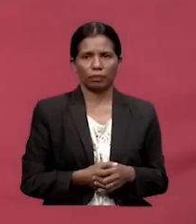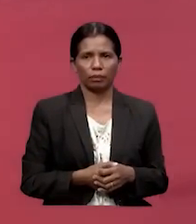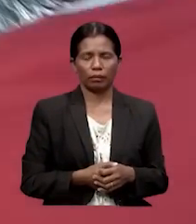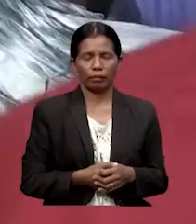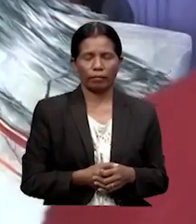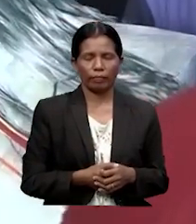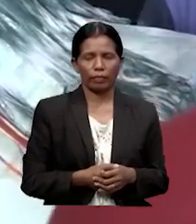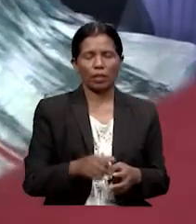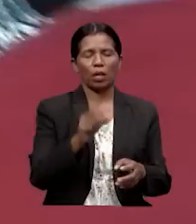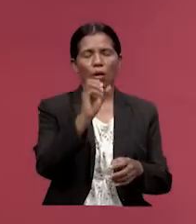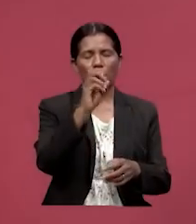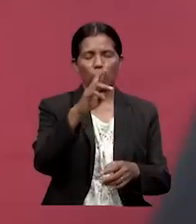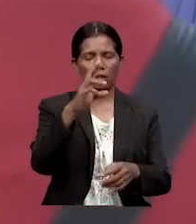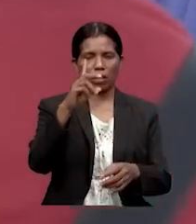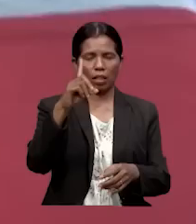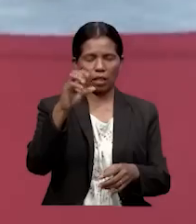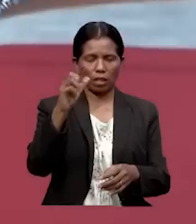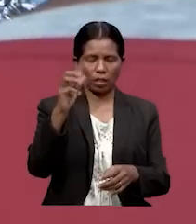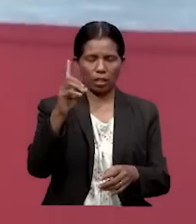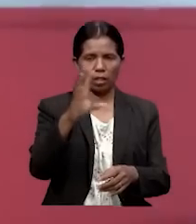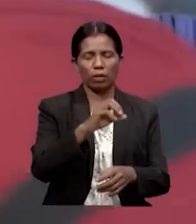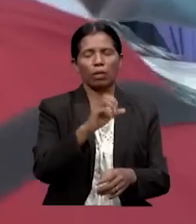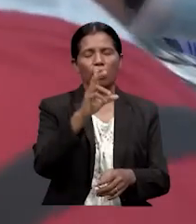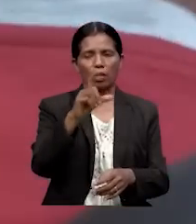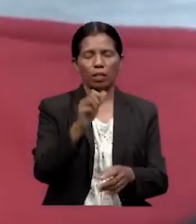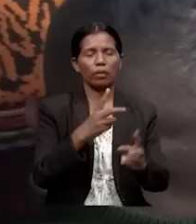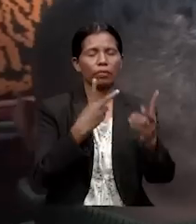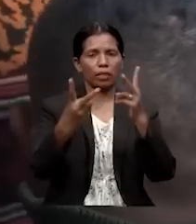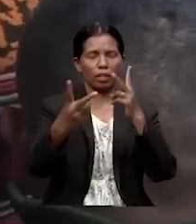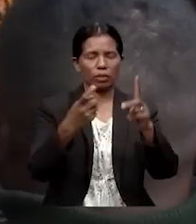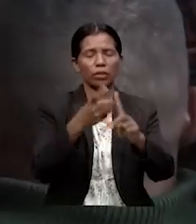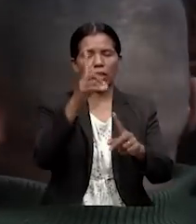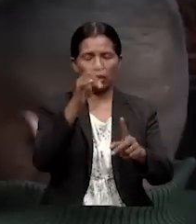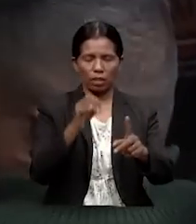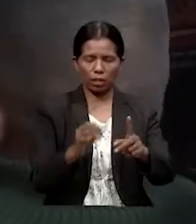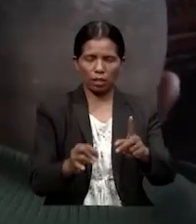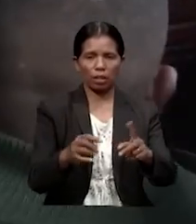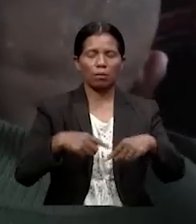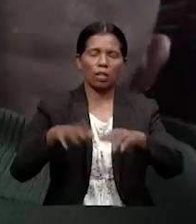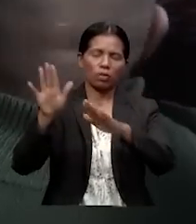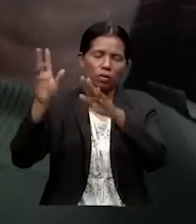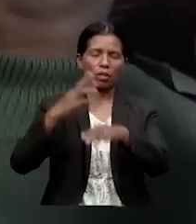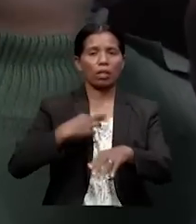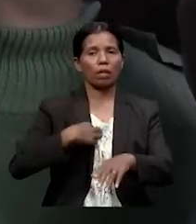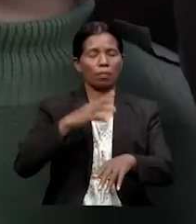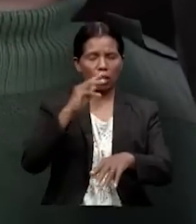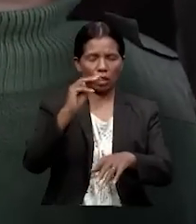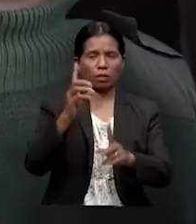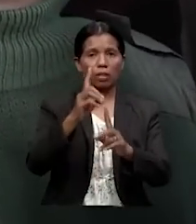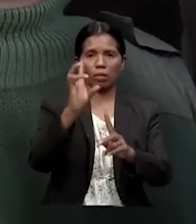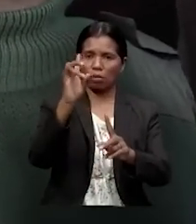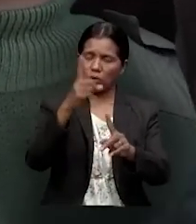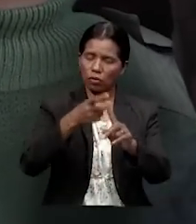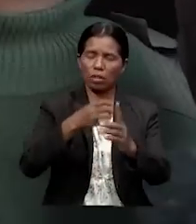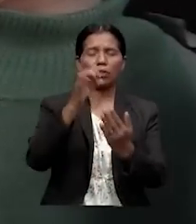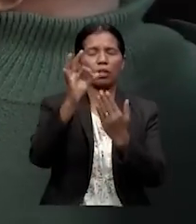Matibian Orlando Martins no Riandu Falu halau viajen husi dili ba foho ramelau i halorong walu fulan Febreru mai be durante semana